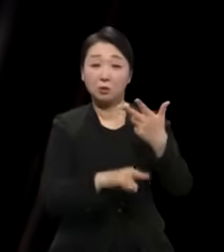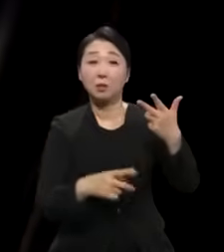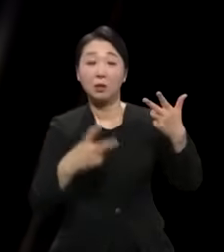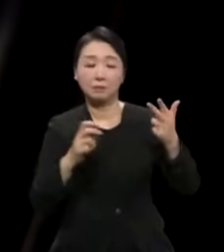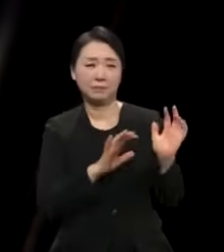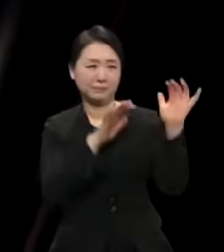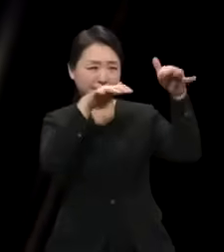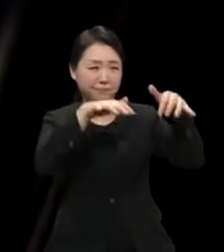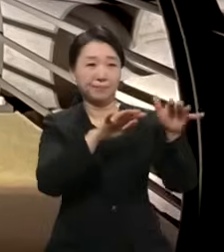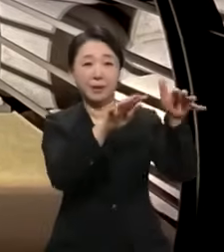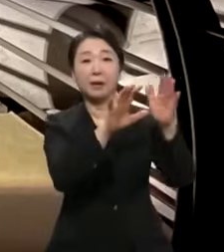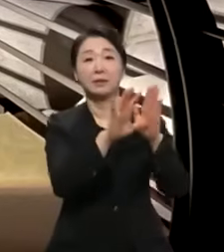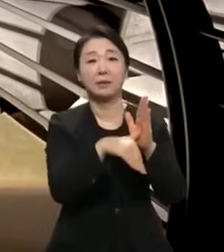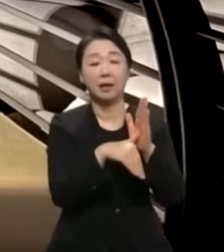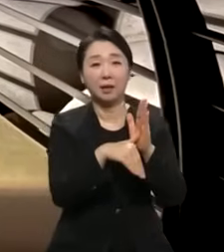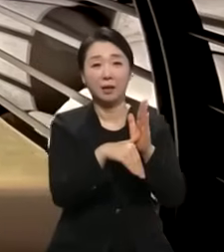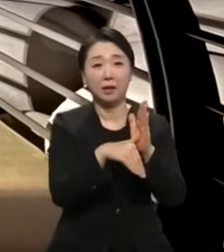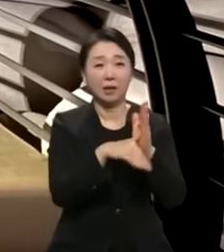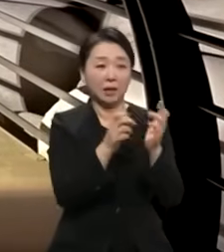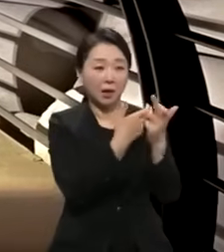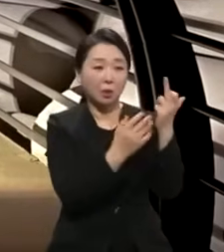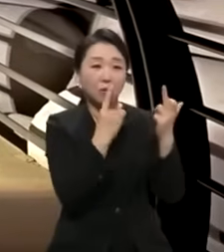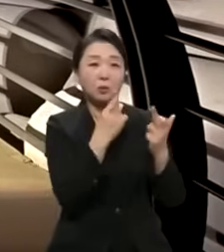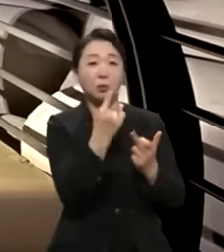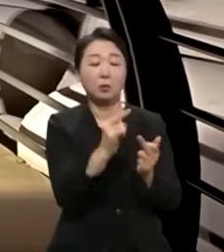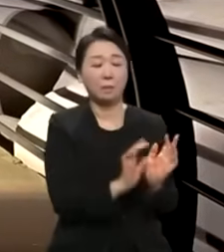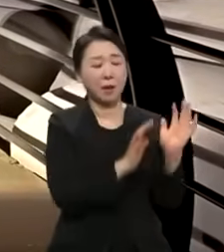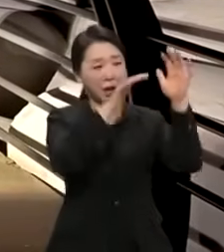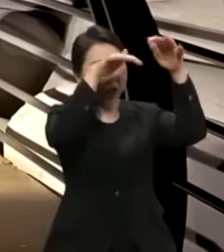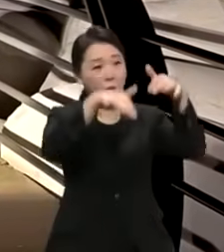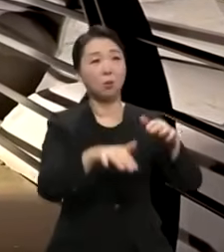내습했을 때 강원도 속초에선 최대 파고가